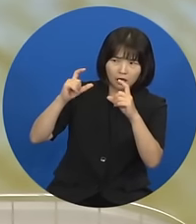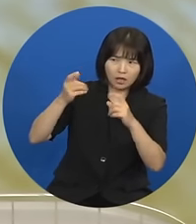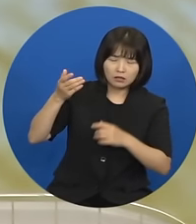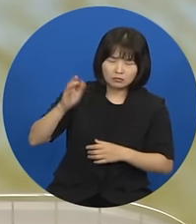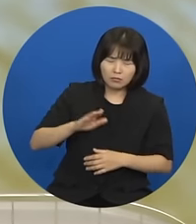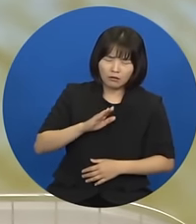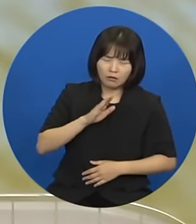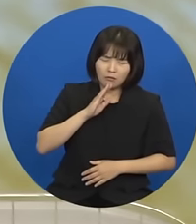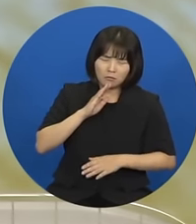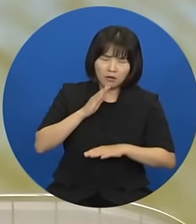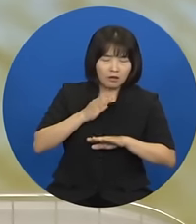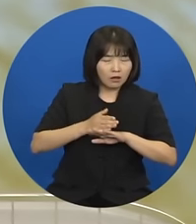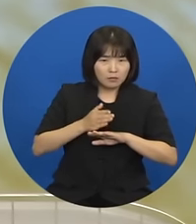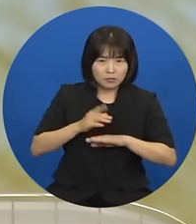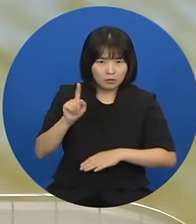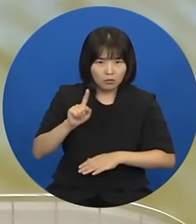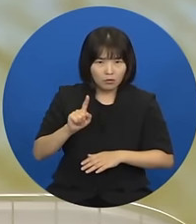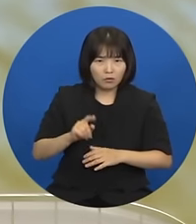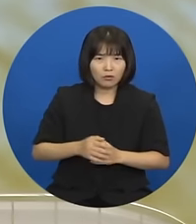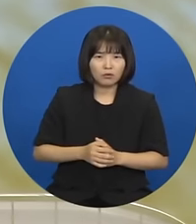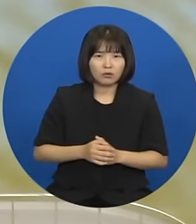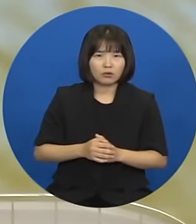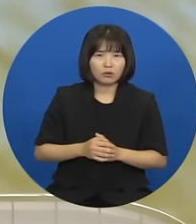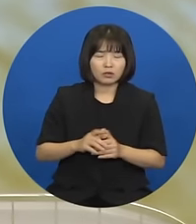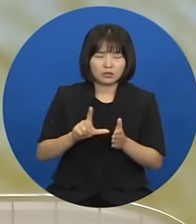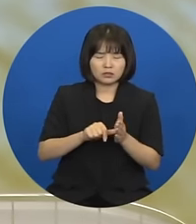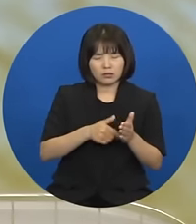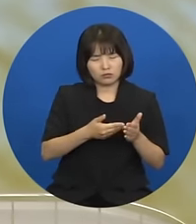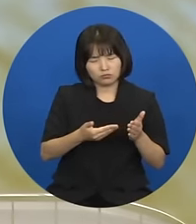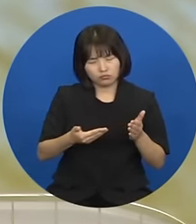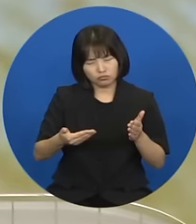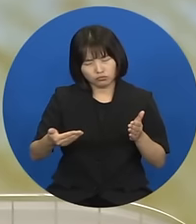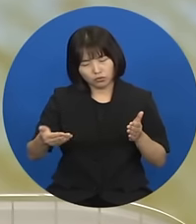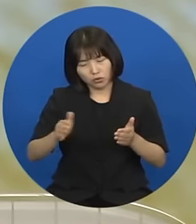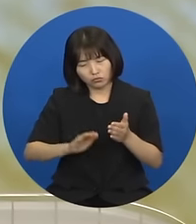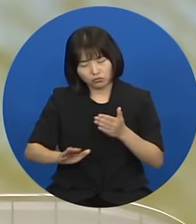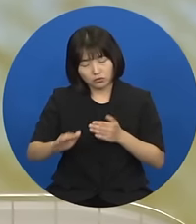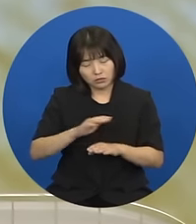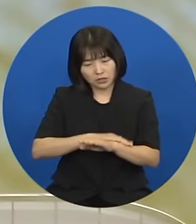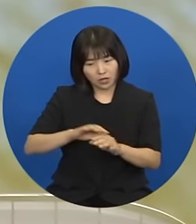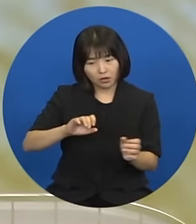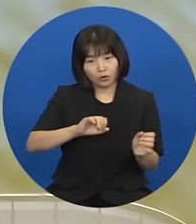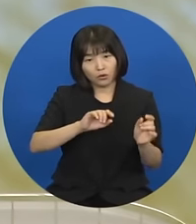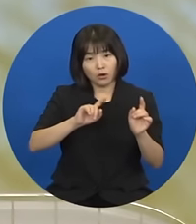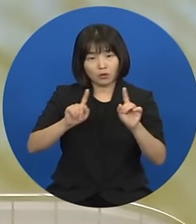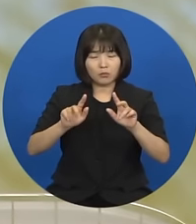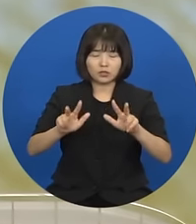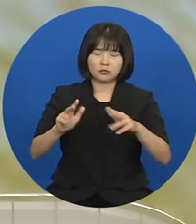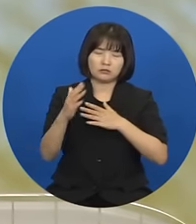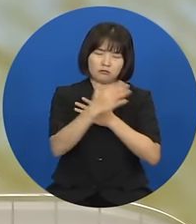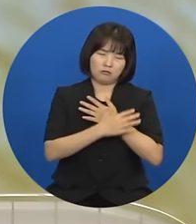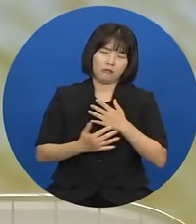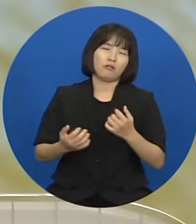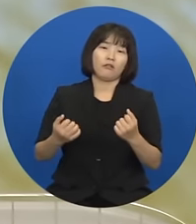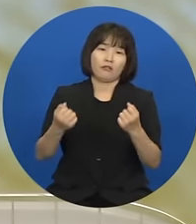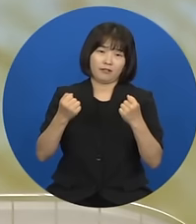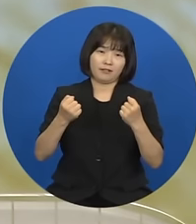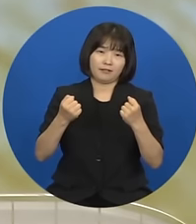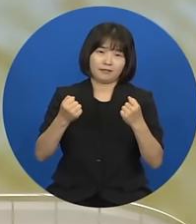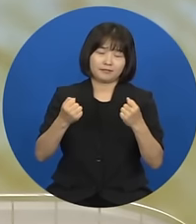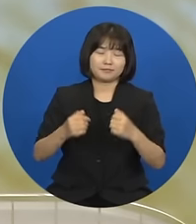참 감사하게도 오랜 시간이 걸렸지만 잘 회복하여 지금은 건강하게 지내고